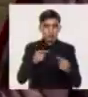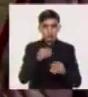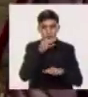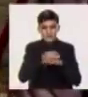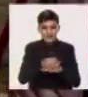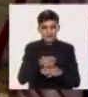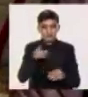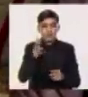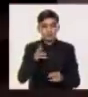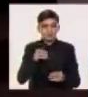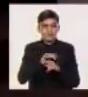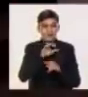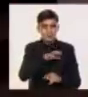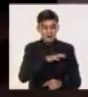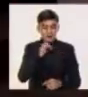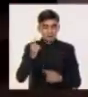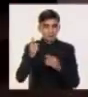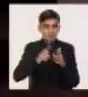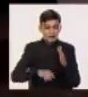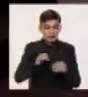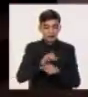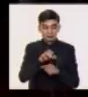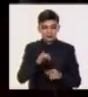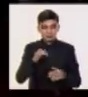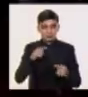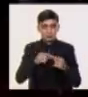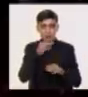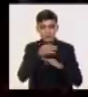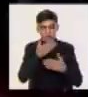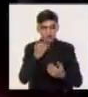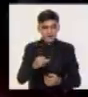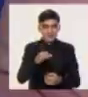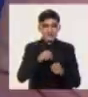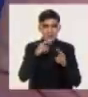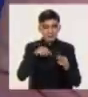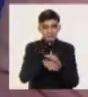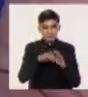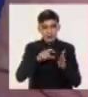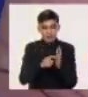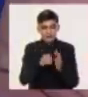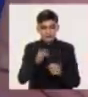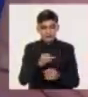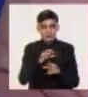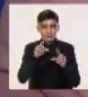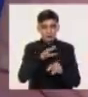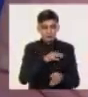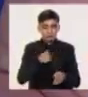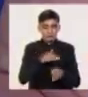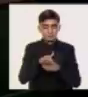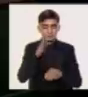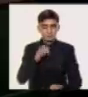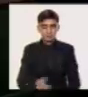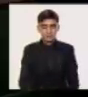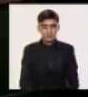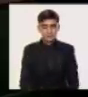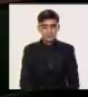и не дали и предложили проехать в здание департамента полиции. Там, в свою очередь, обещали разобраться. Бахром Абдуллаев, Жансерик Боромбаев,